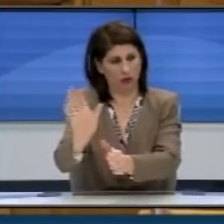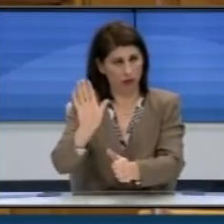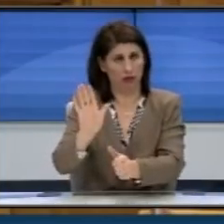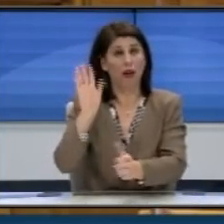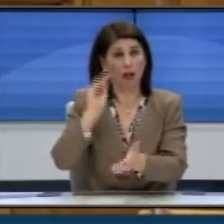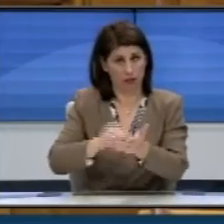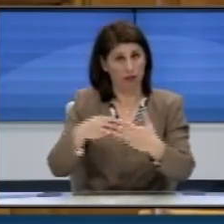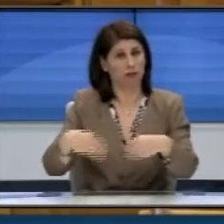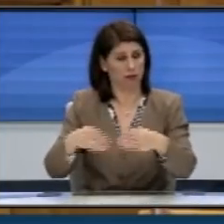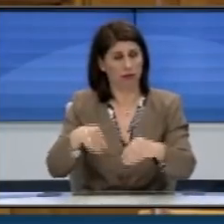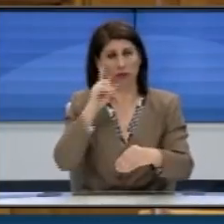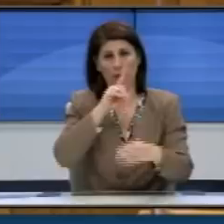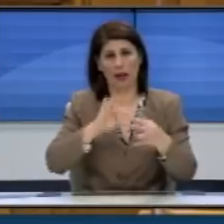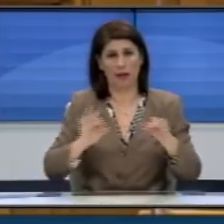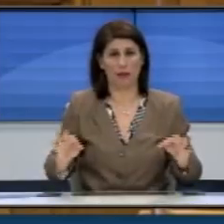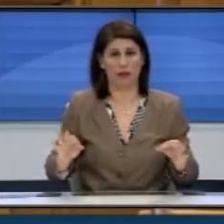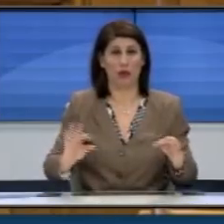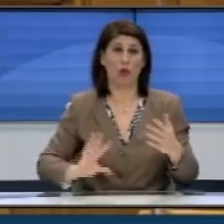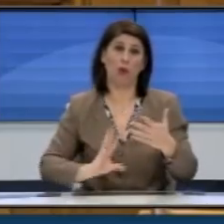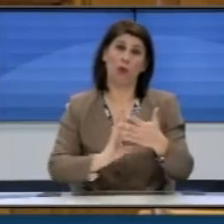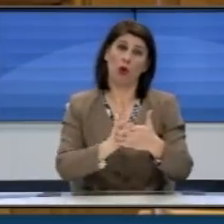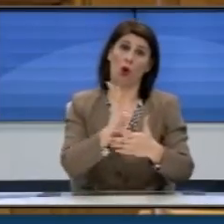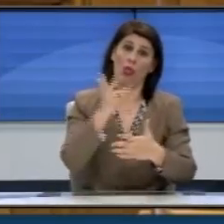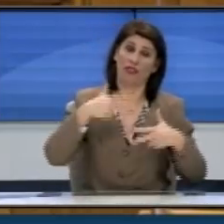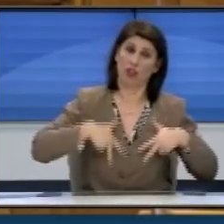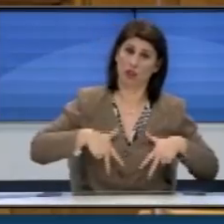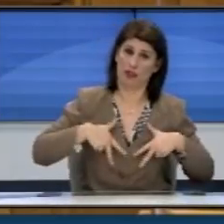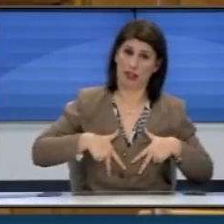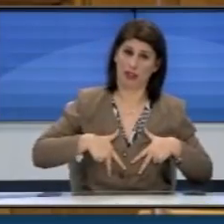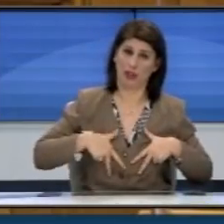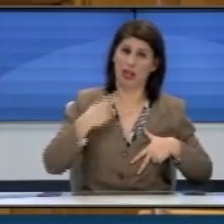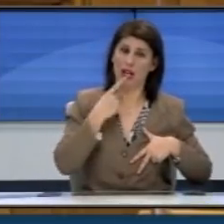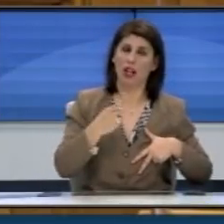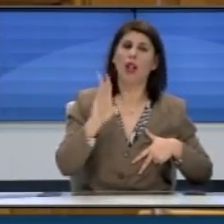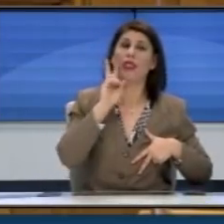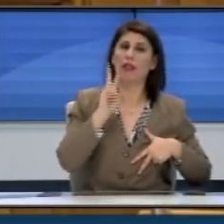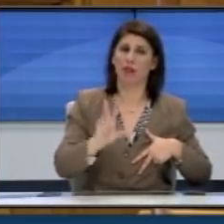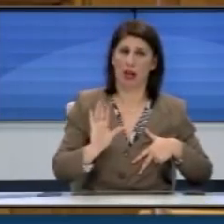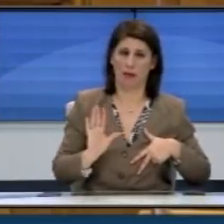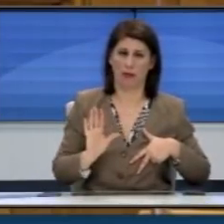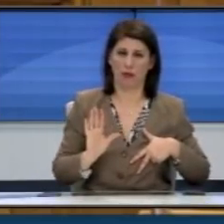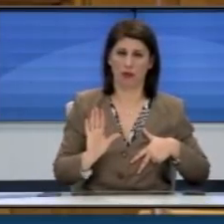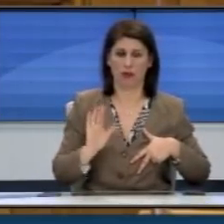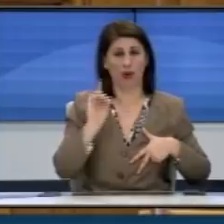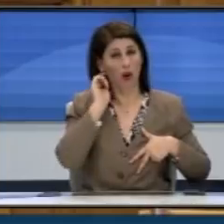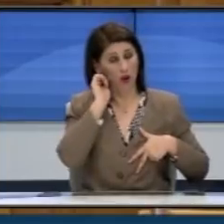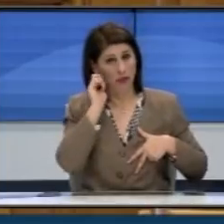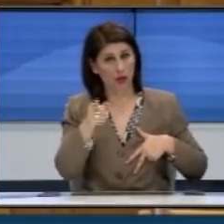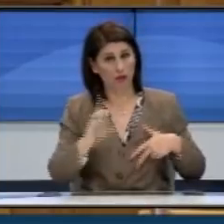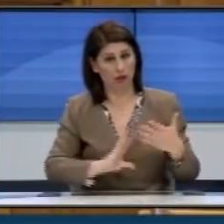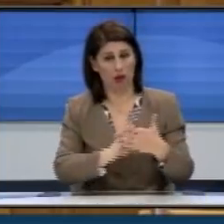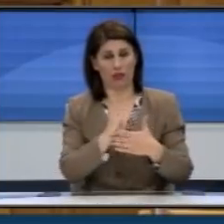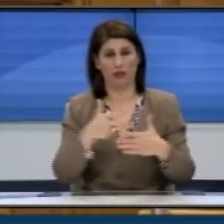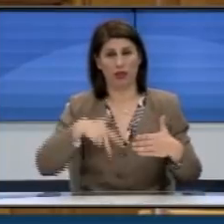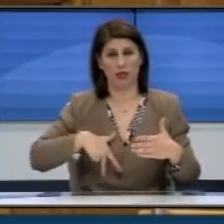φορά να πουλήσουν, βλέπετε, το παραμύθι των προοδευτικών κυβερνήσεων, κάνοντας πως δεν βλέπουν ότι και οι ονομαζόμενες προοδευτικές